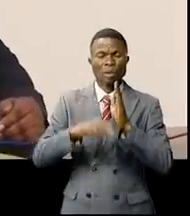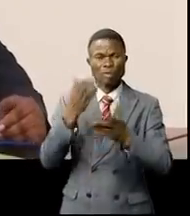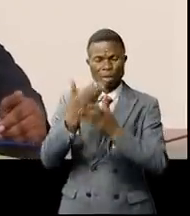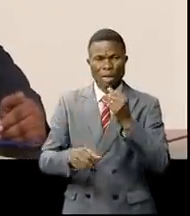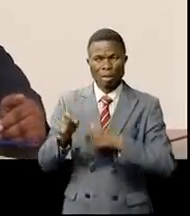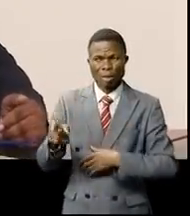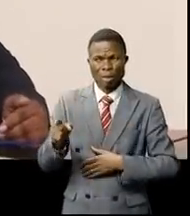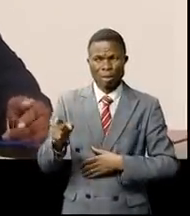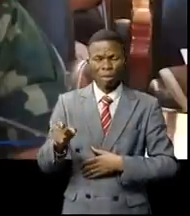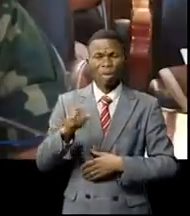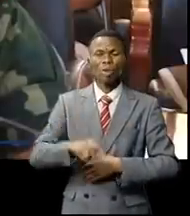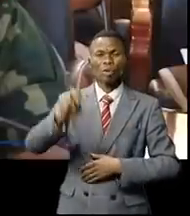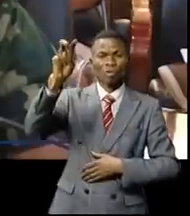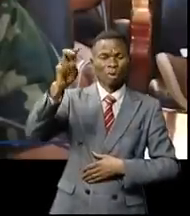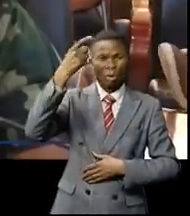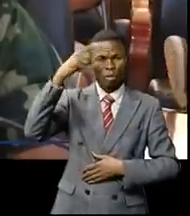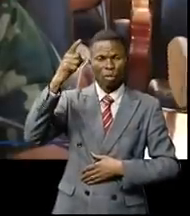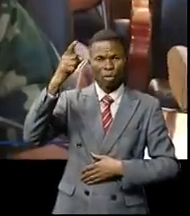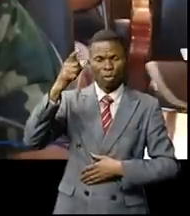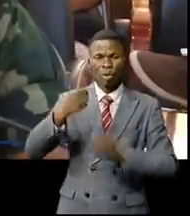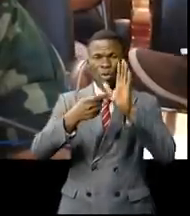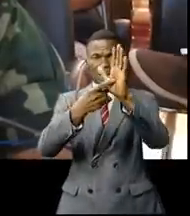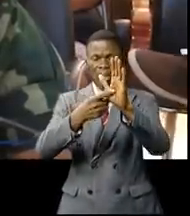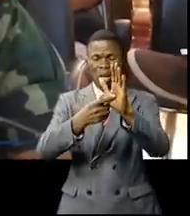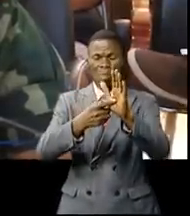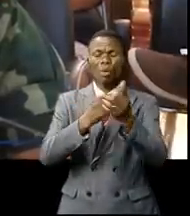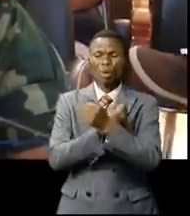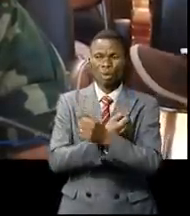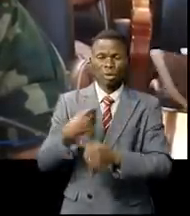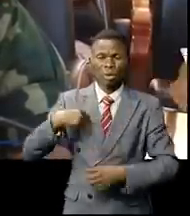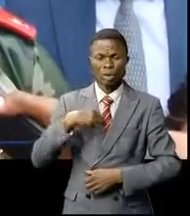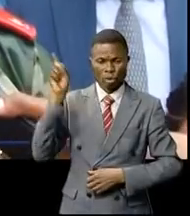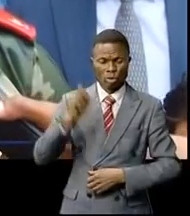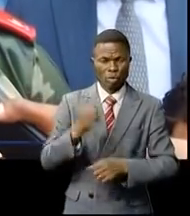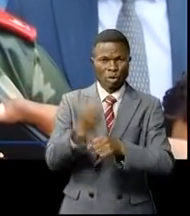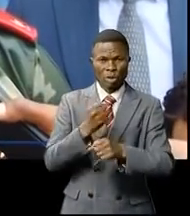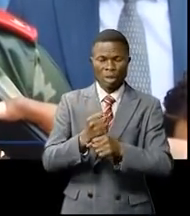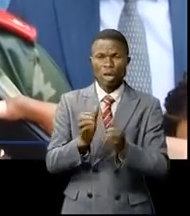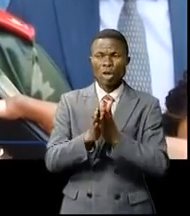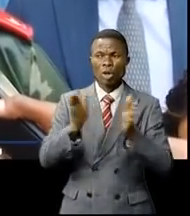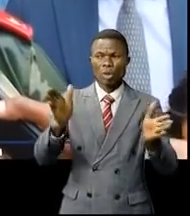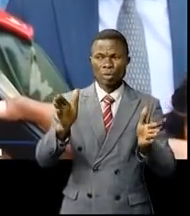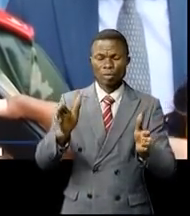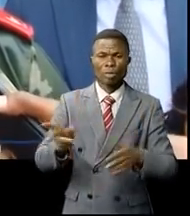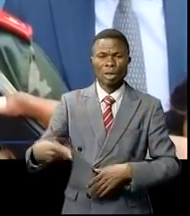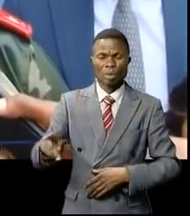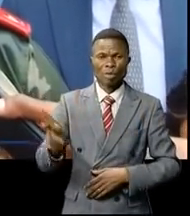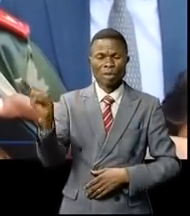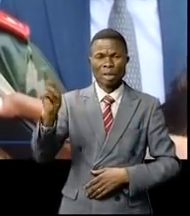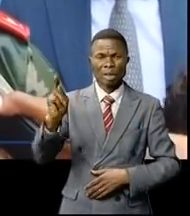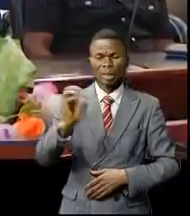sommes pas en mission pour la présentation des civilités nous sommes en mission officielle dans la province du kassaï oriental